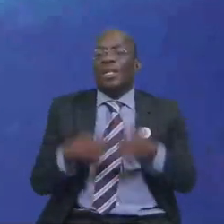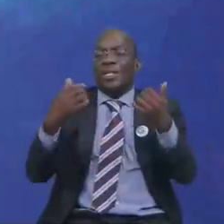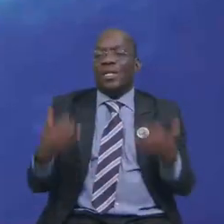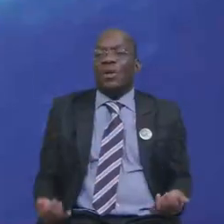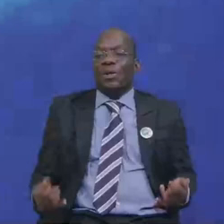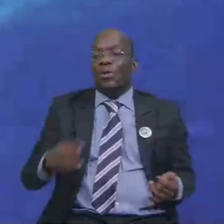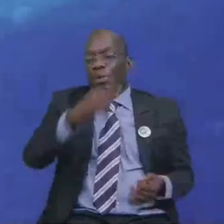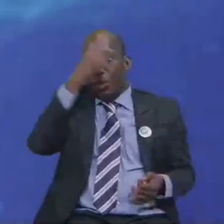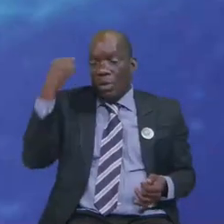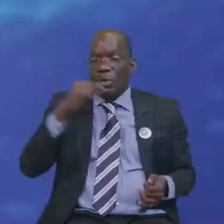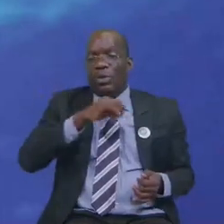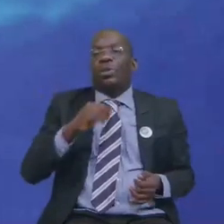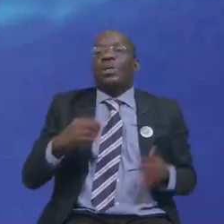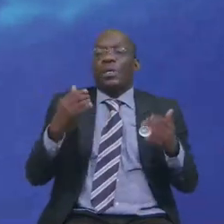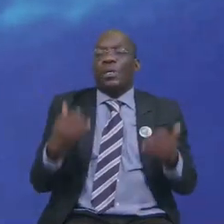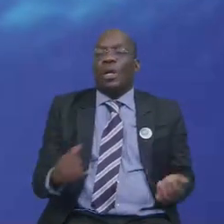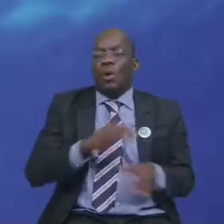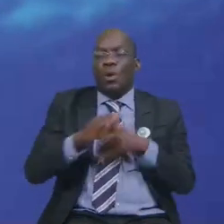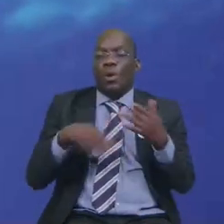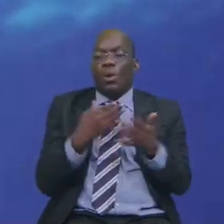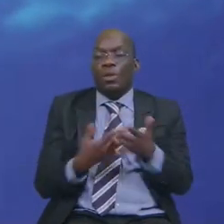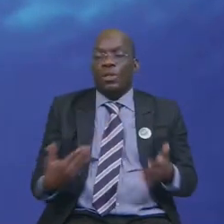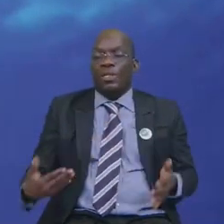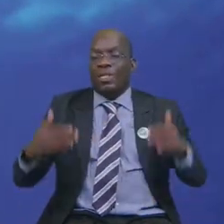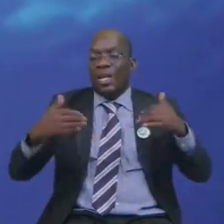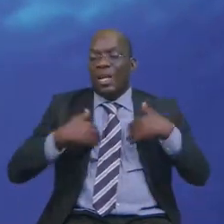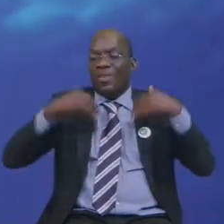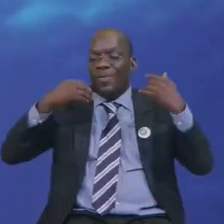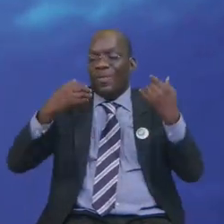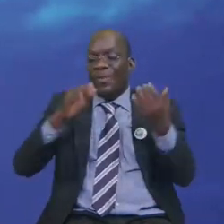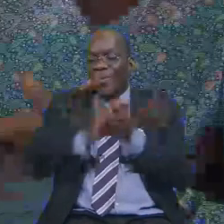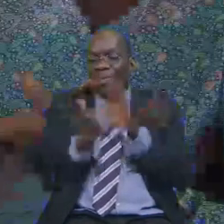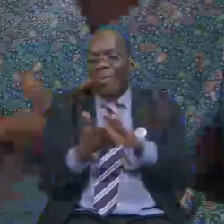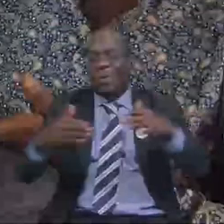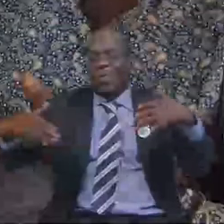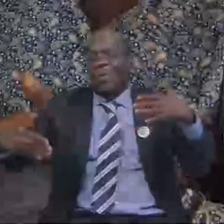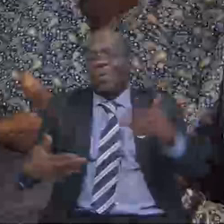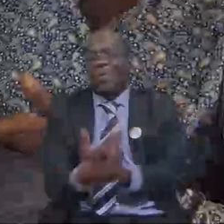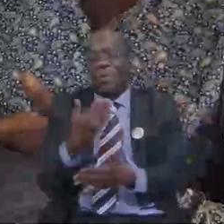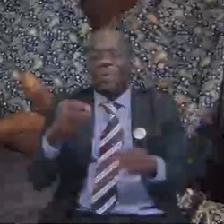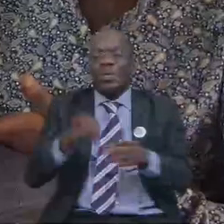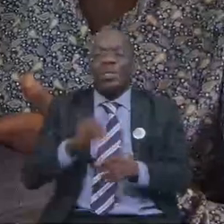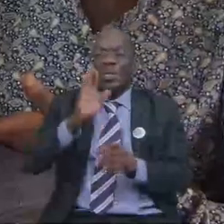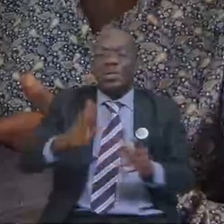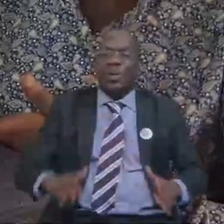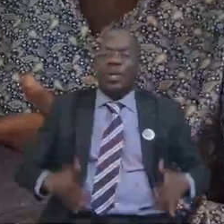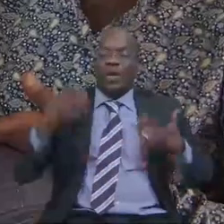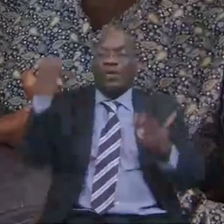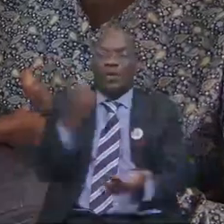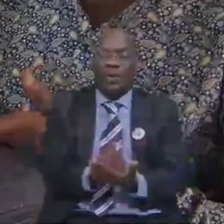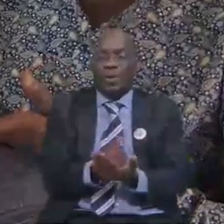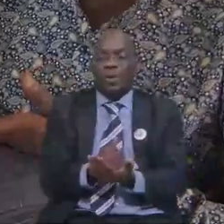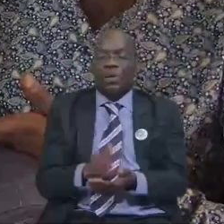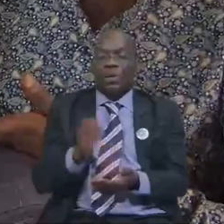tout est devenu nouveau dans ta vie ta